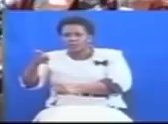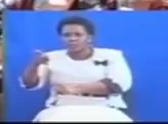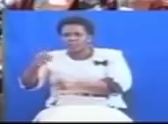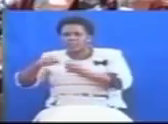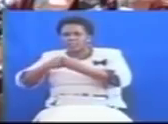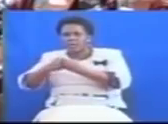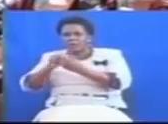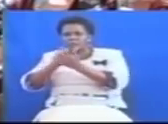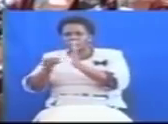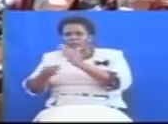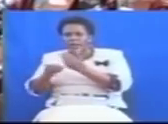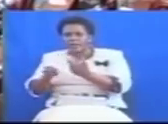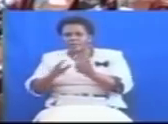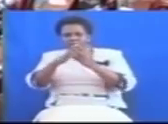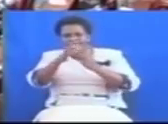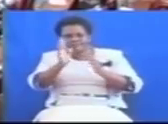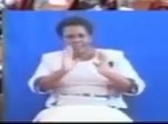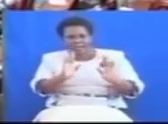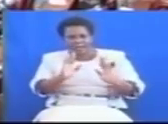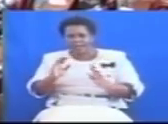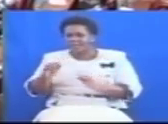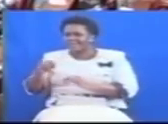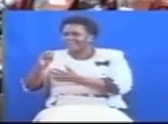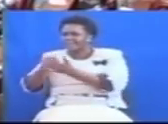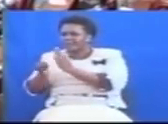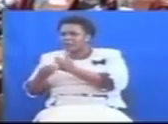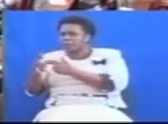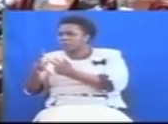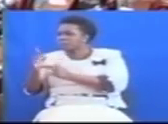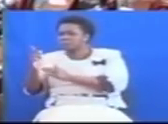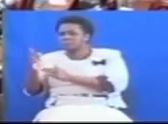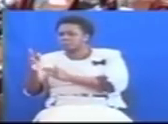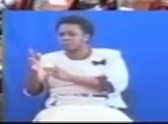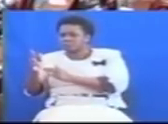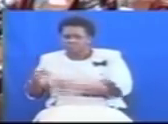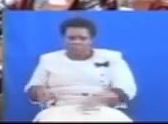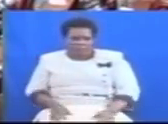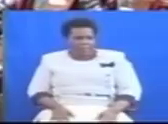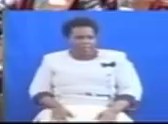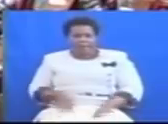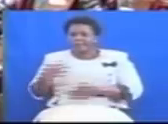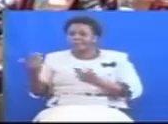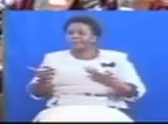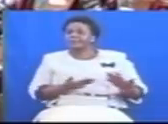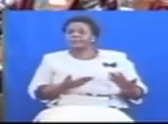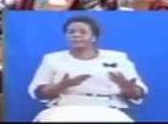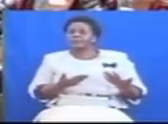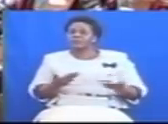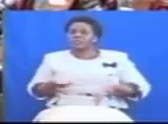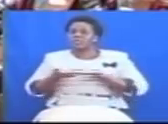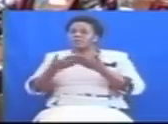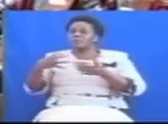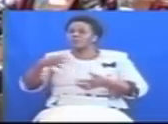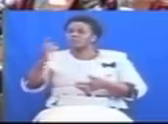Mheshimiwa Naibu Waziri, Ofisi ya Makamu wa Rais, Muungano na Mazingira, majibu.